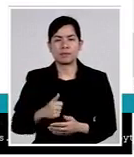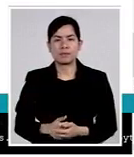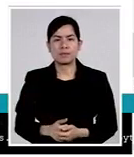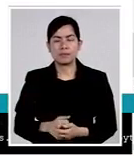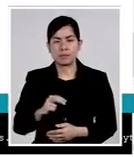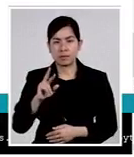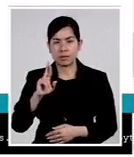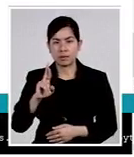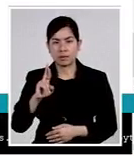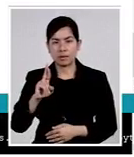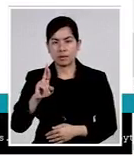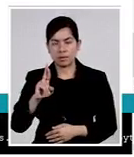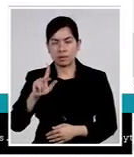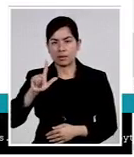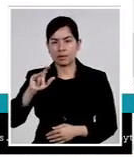ไร